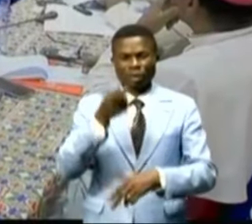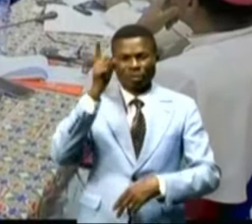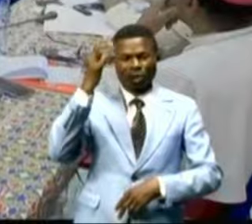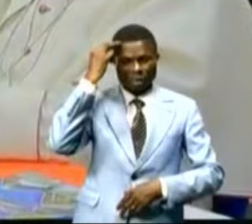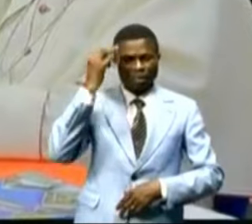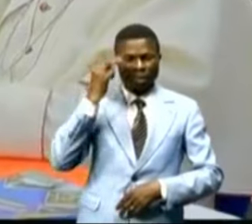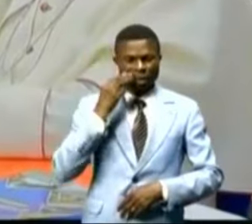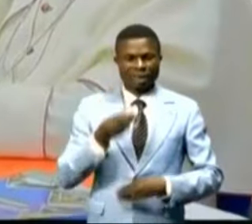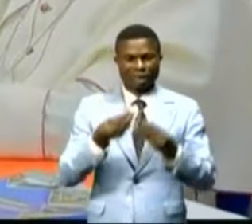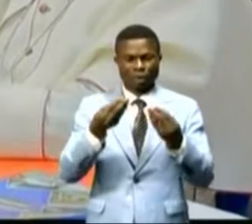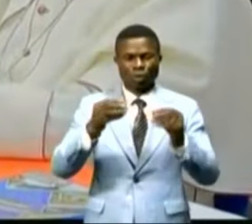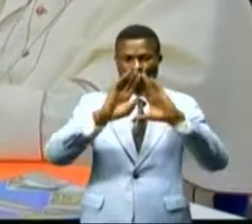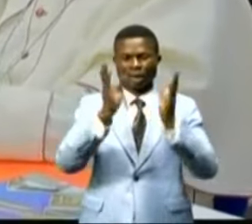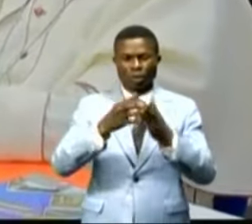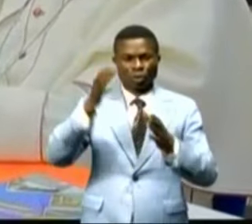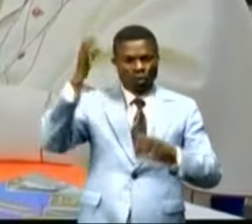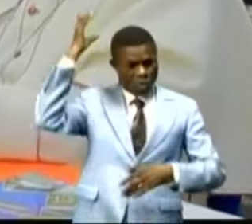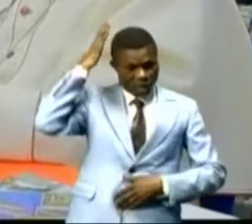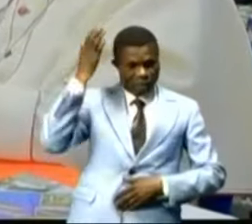Suminwa.